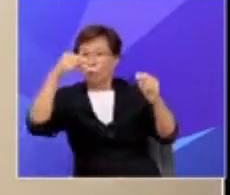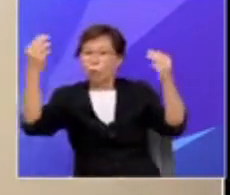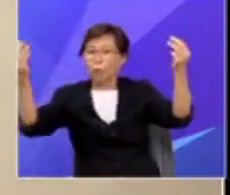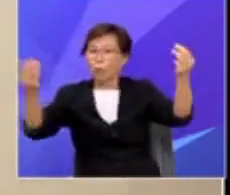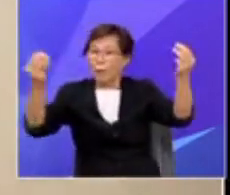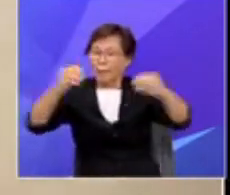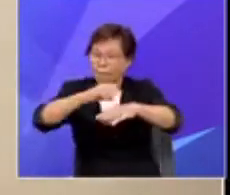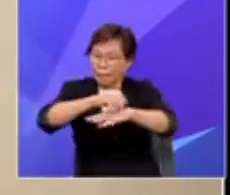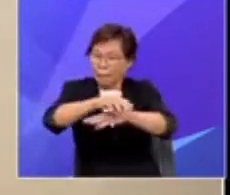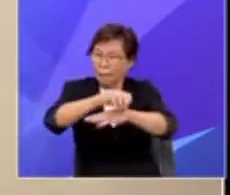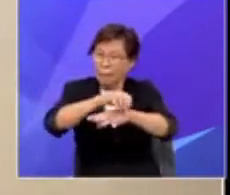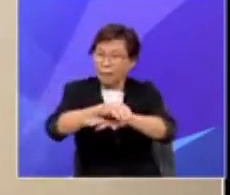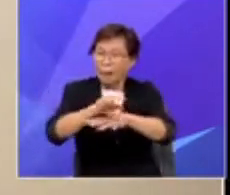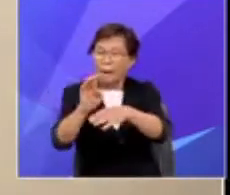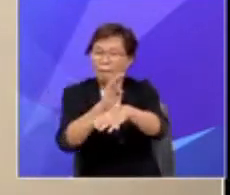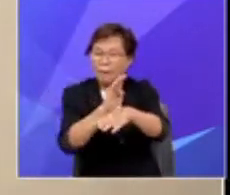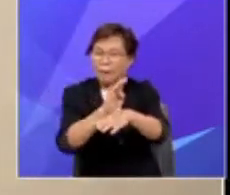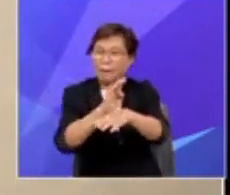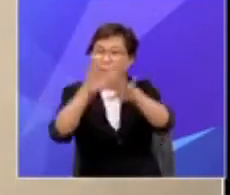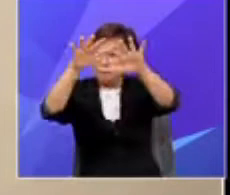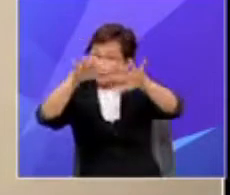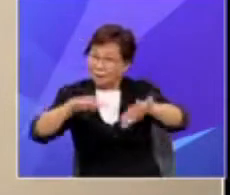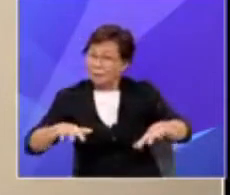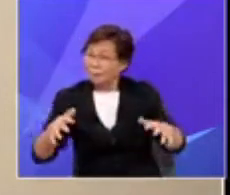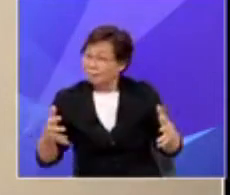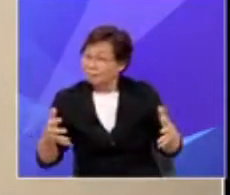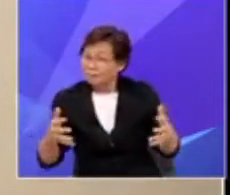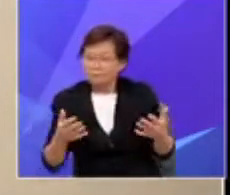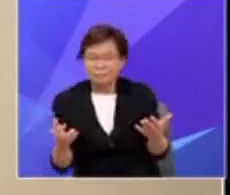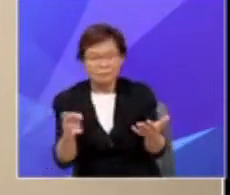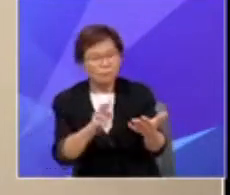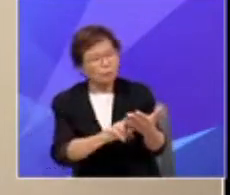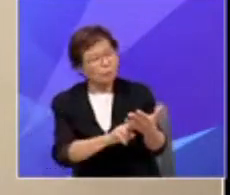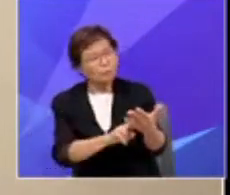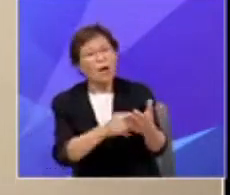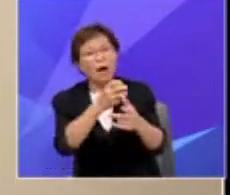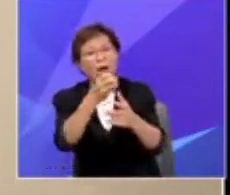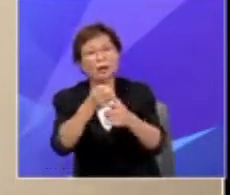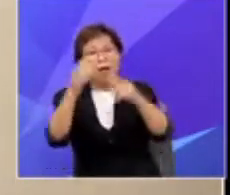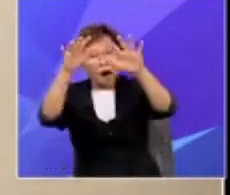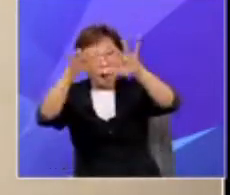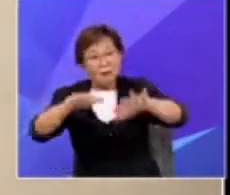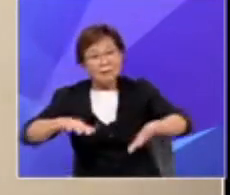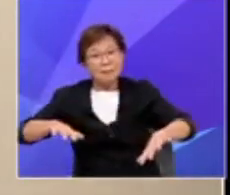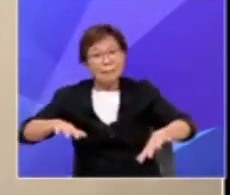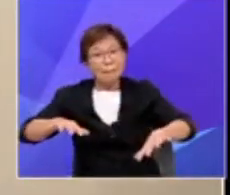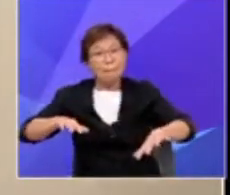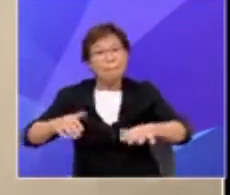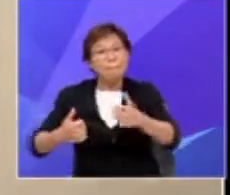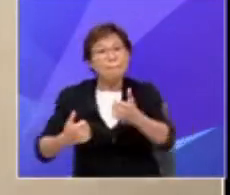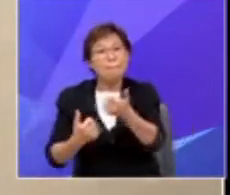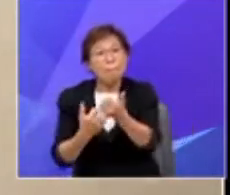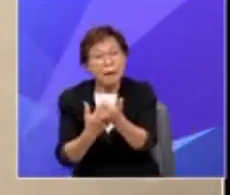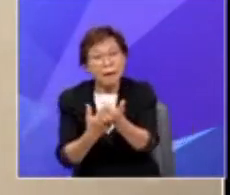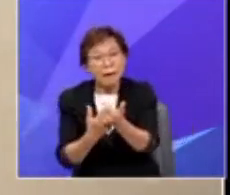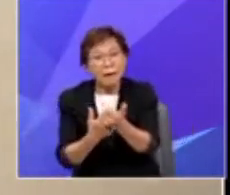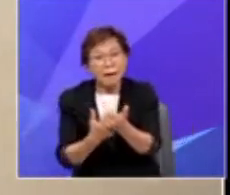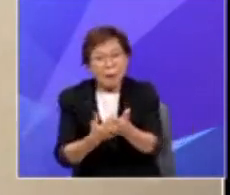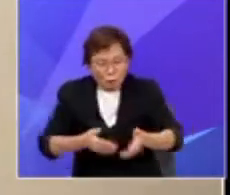ah penasihat pernyataan Asian ah ataupun asianbike yang bertajuk